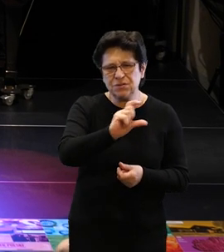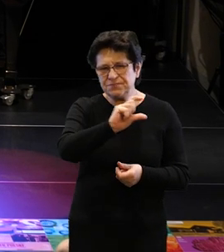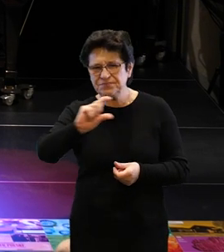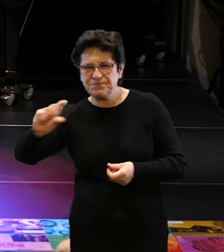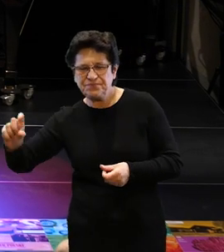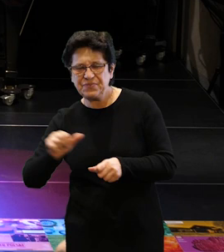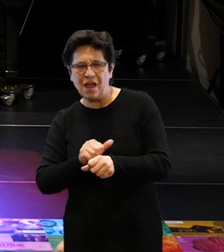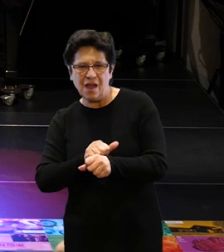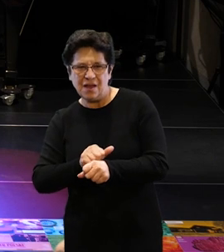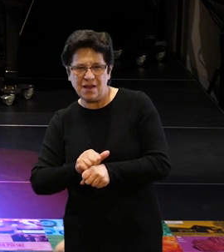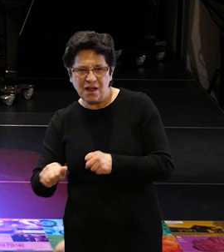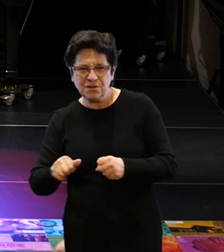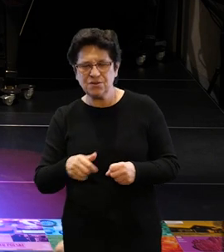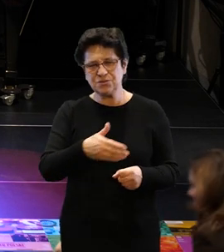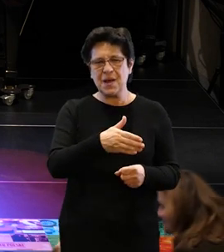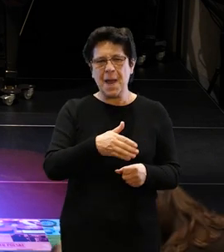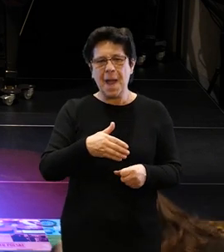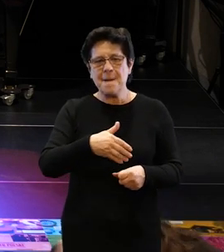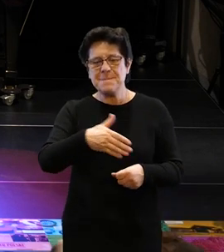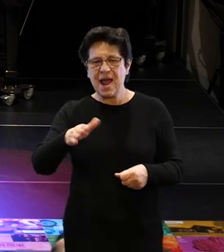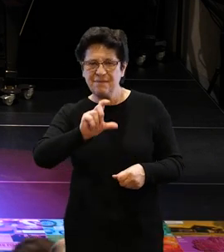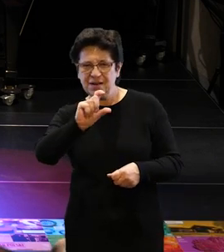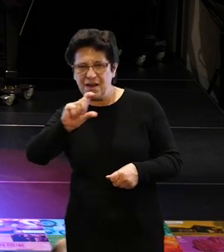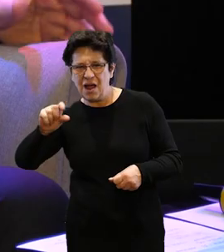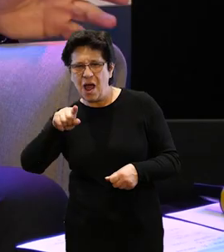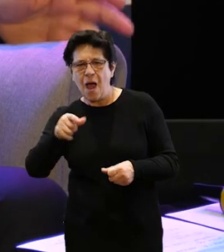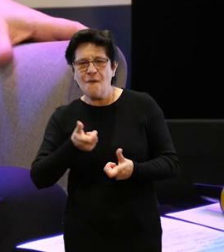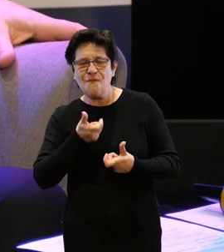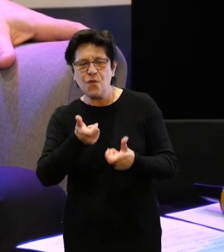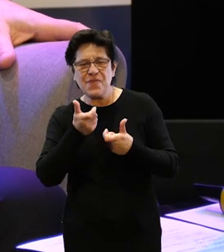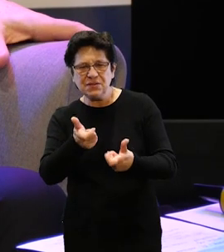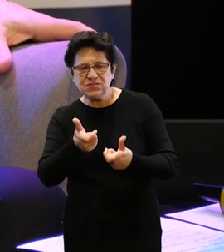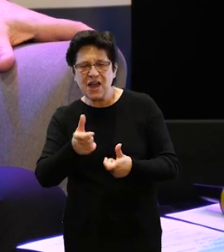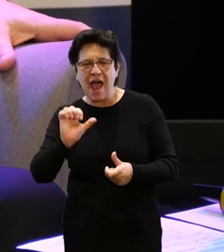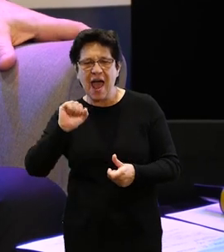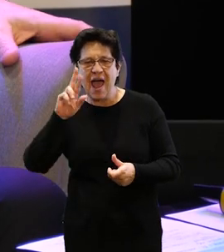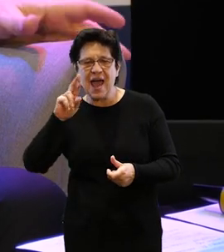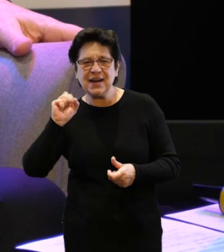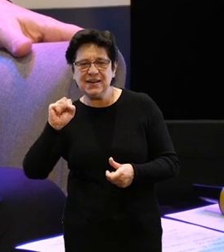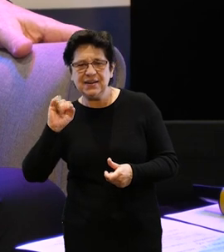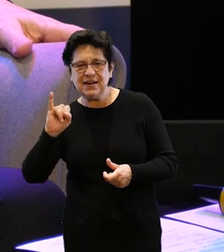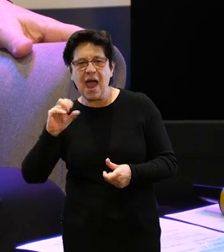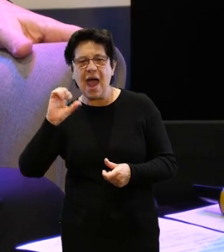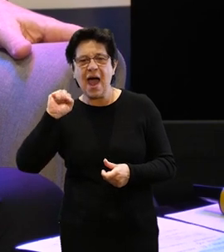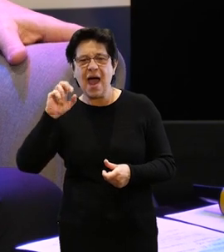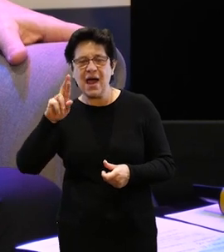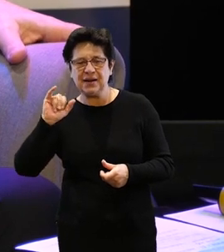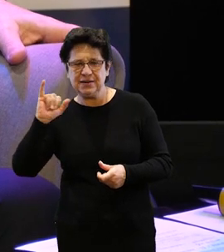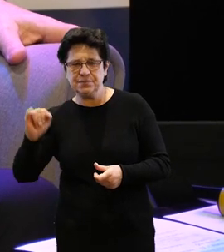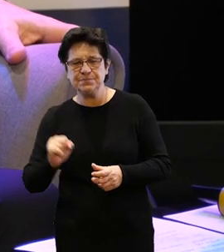interesuje ten w prawym dolnym rogu jest fundacja ari ari ponieważ od niej to się zaczęło od niej dostałem